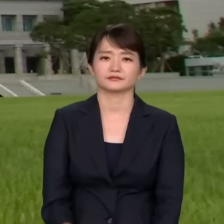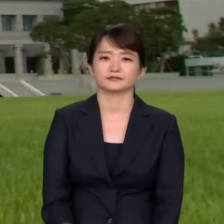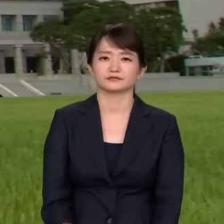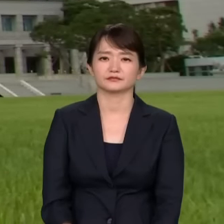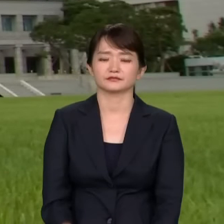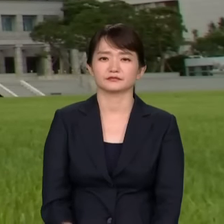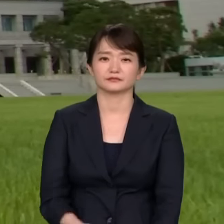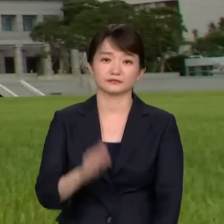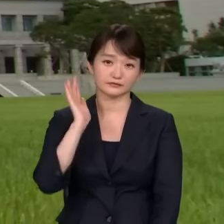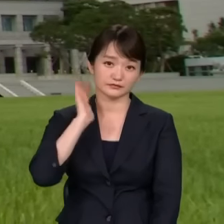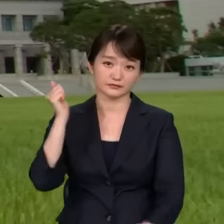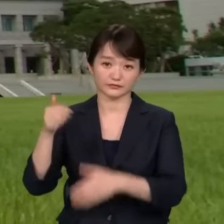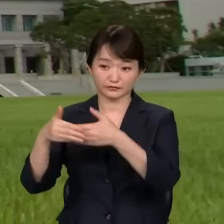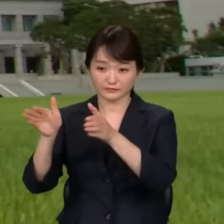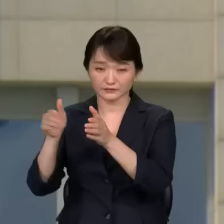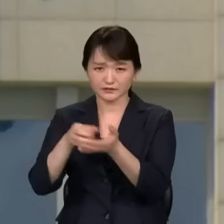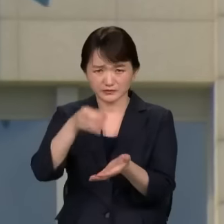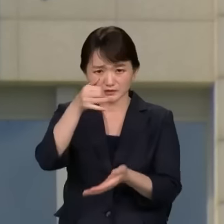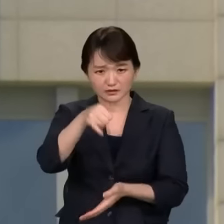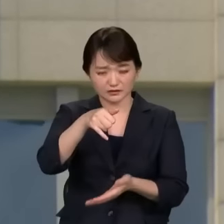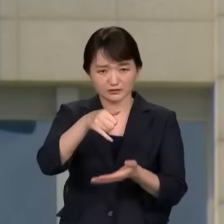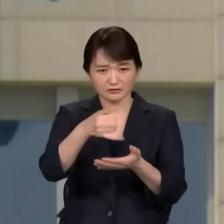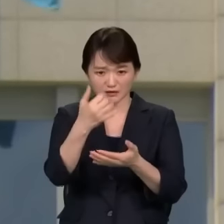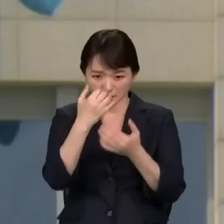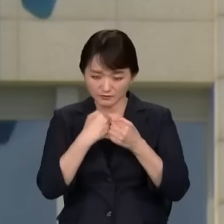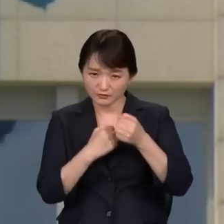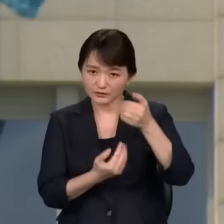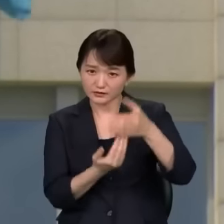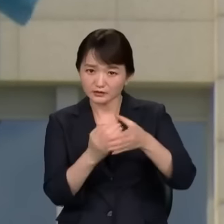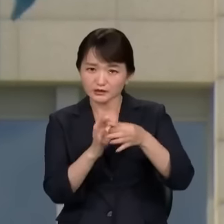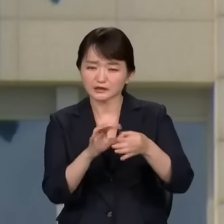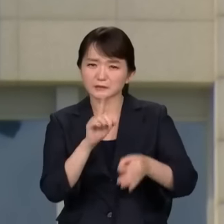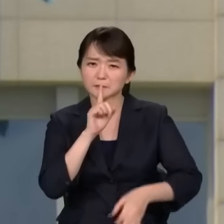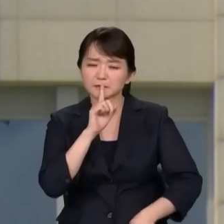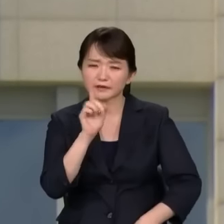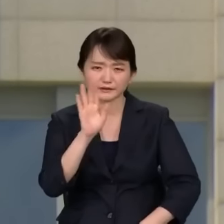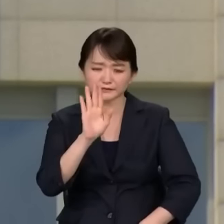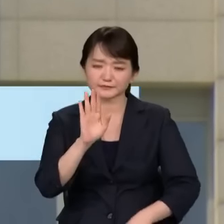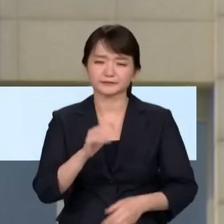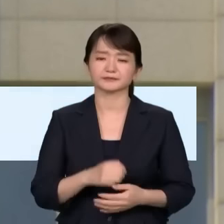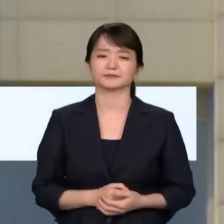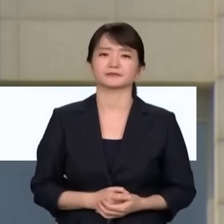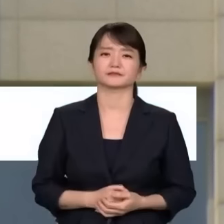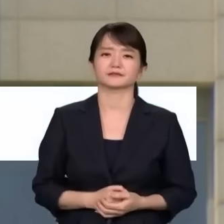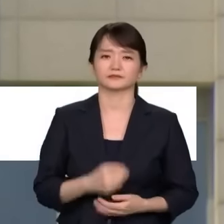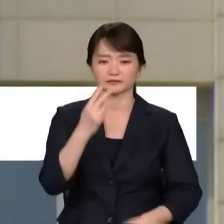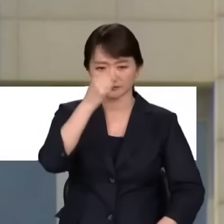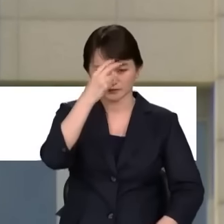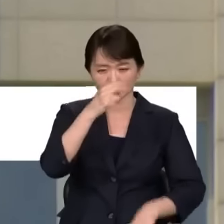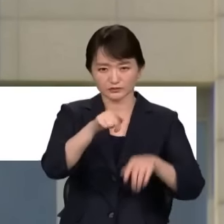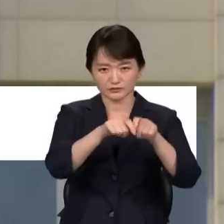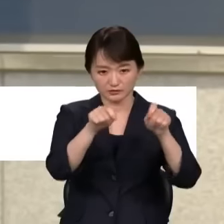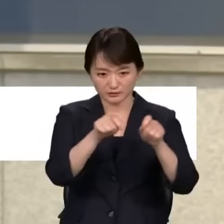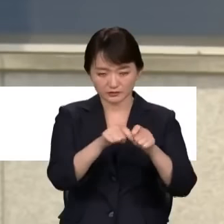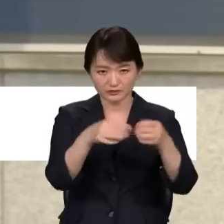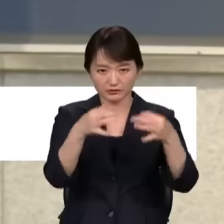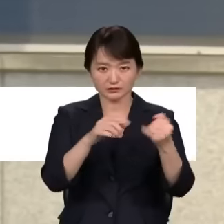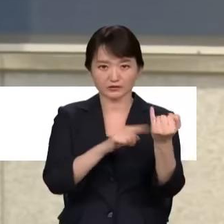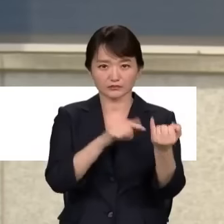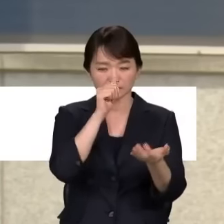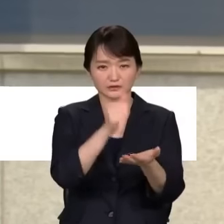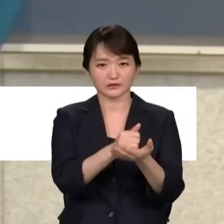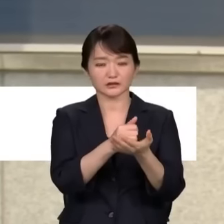그동안 대통령실은 명품백 수수 의혹과 관련해선 언급을 자제해왔습니다. 앞서 검찰 수사팀에 김 여사 무혐의